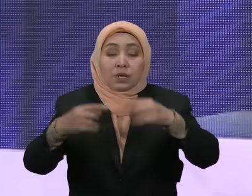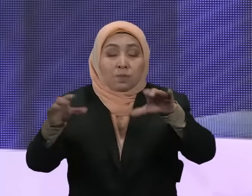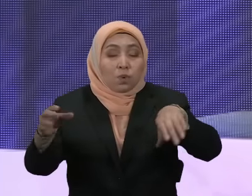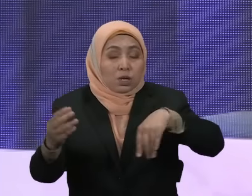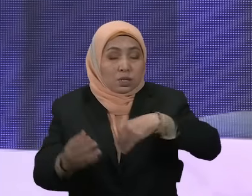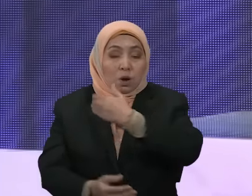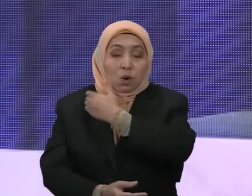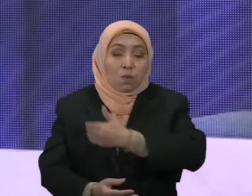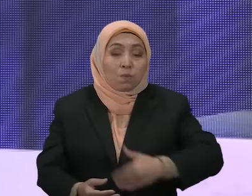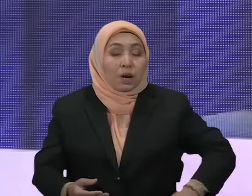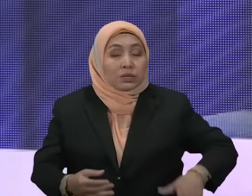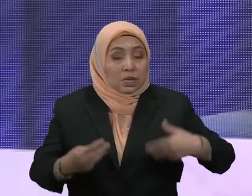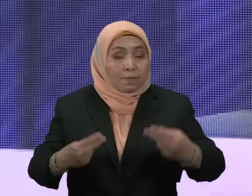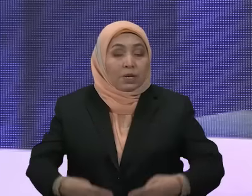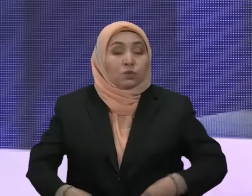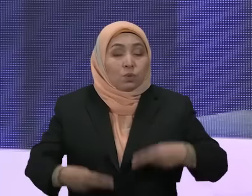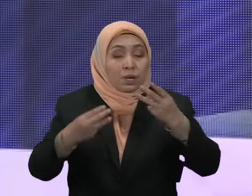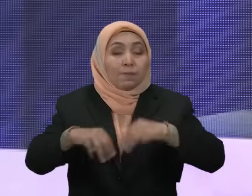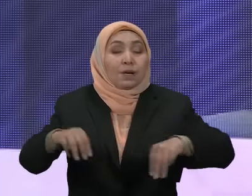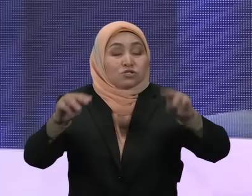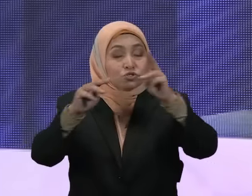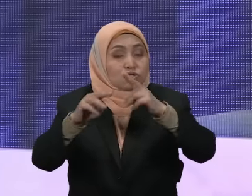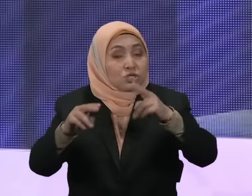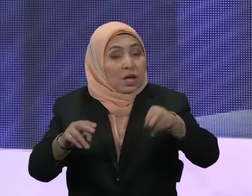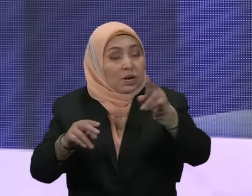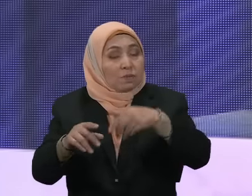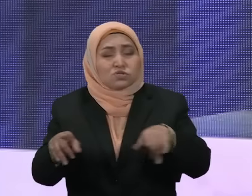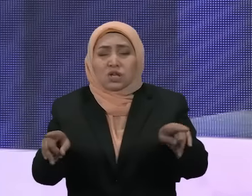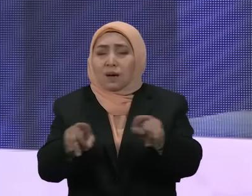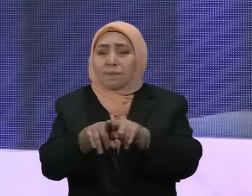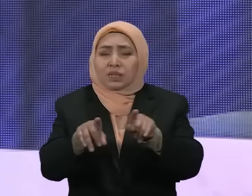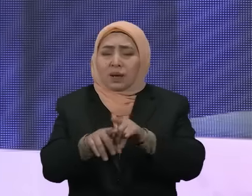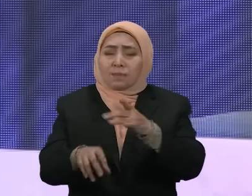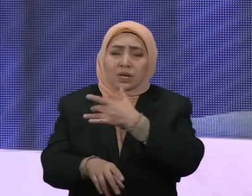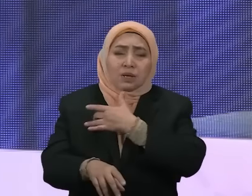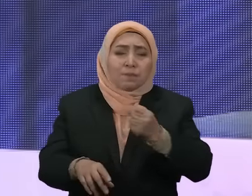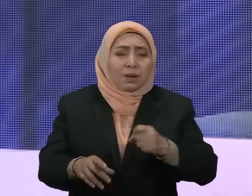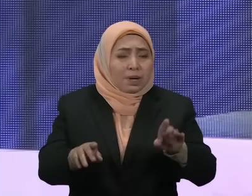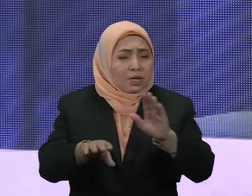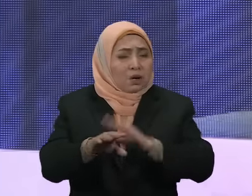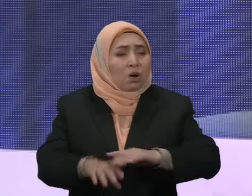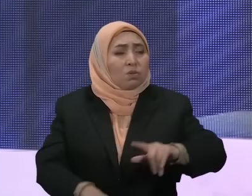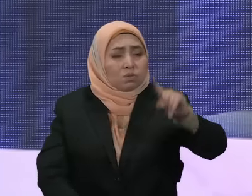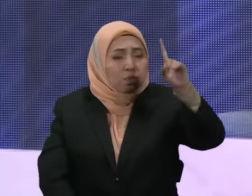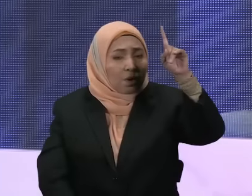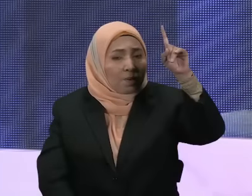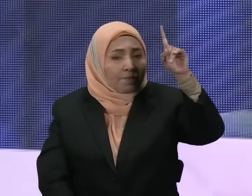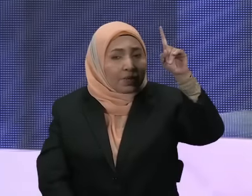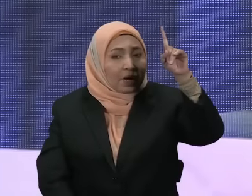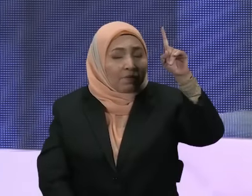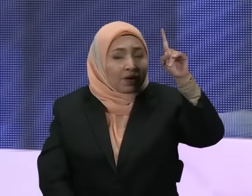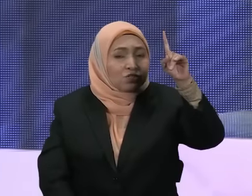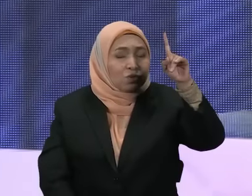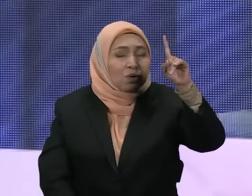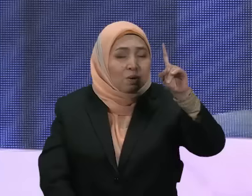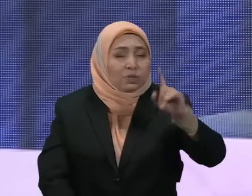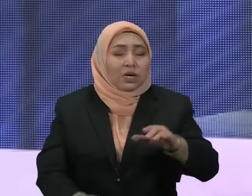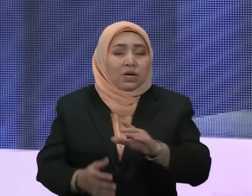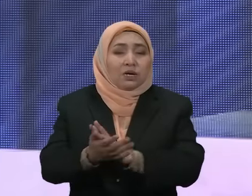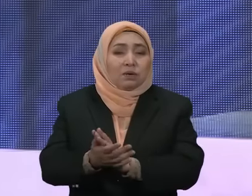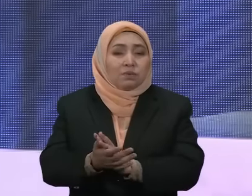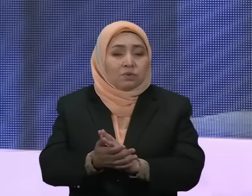umrah dan memakmurkan Masjidil Haram itu sama seperti mereka yang beriman kepada Allah dan hari akhir. Dan ini adalah kesinambungan